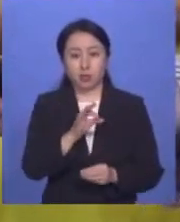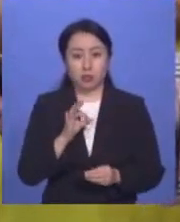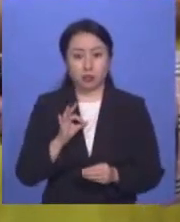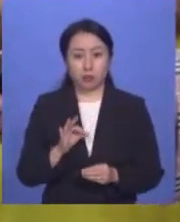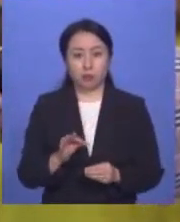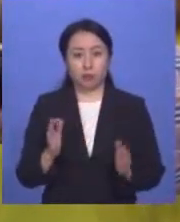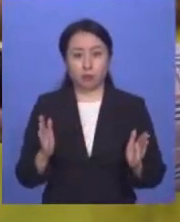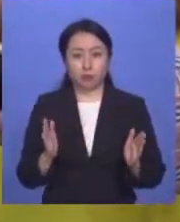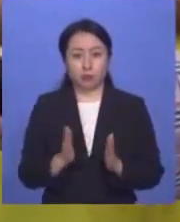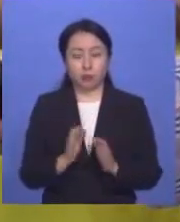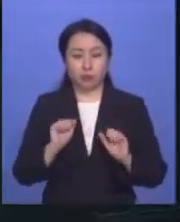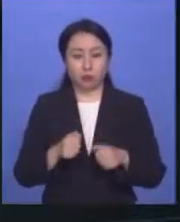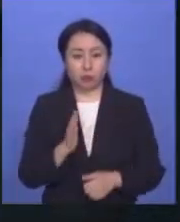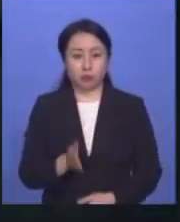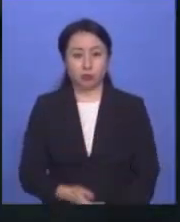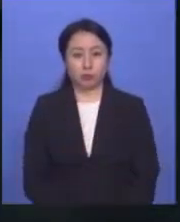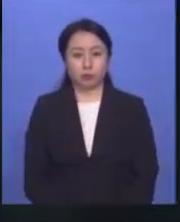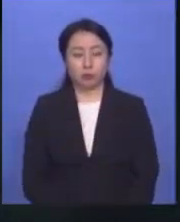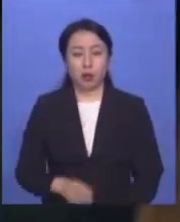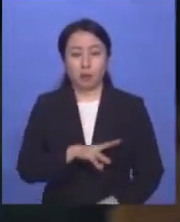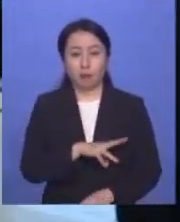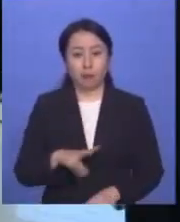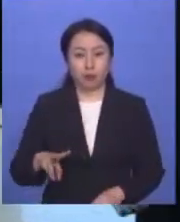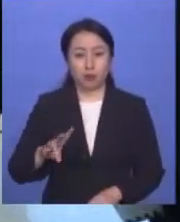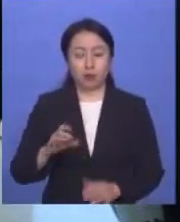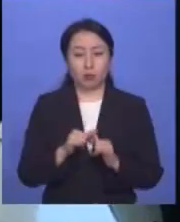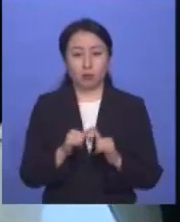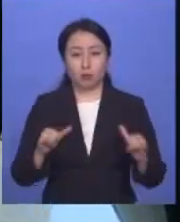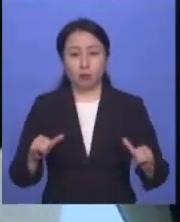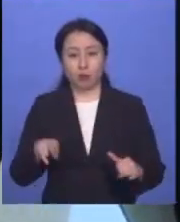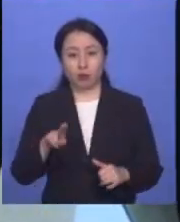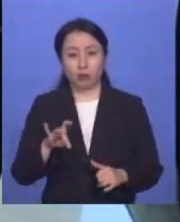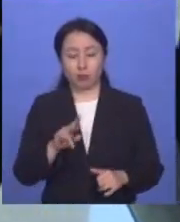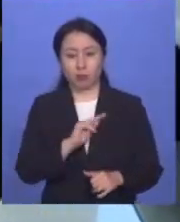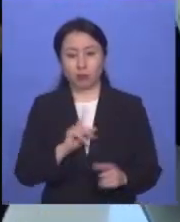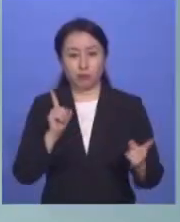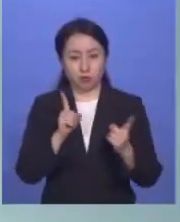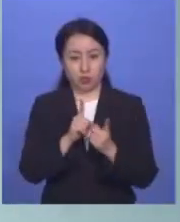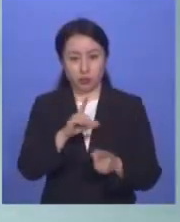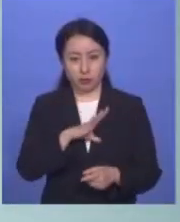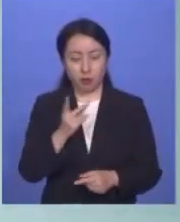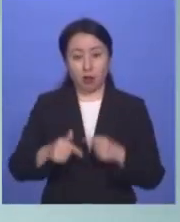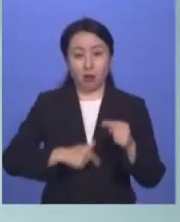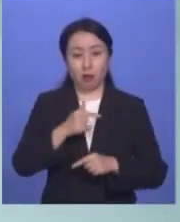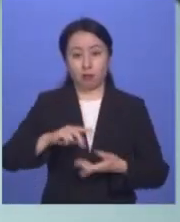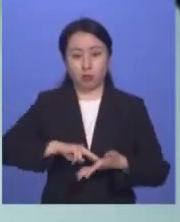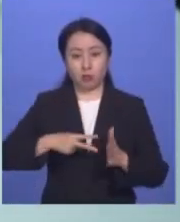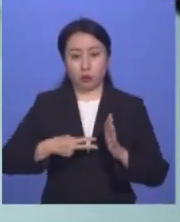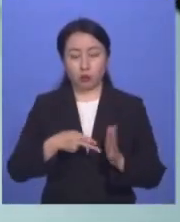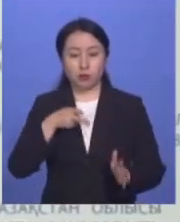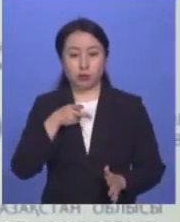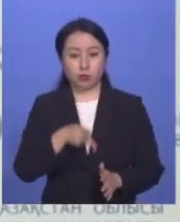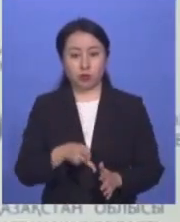дейін төмендейді деп күтіледі. Сондай-ақ министр даму кәсіпкерлікті дамыту қорының жұмымен кездесті. Онда бизнестің жол картасы